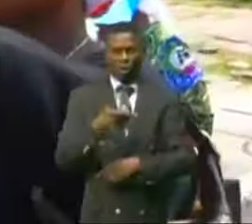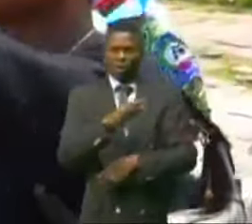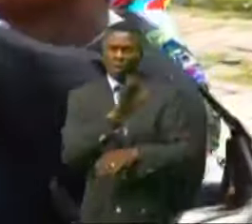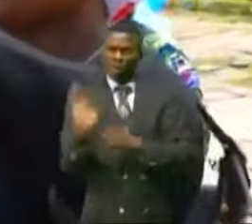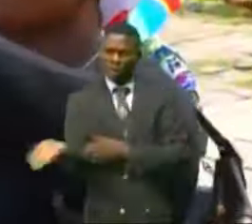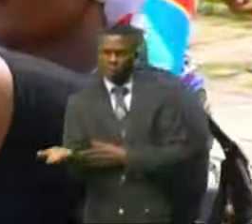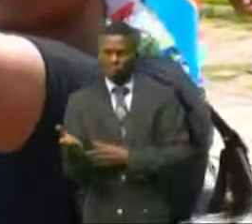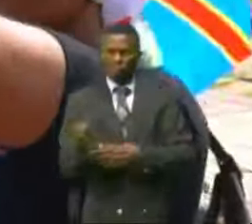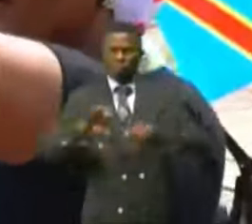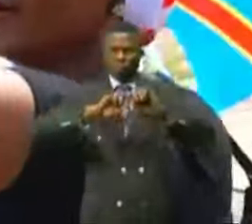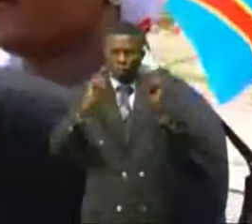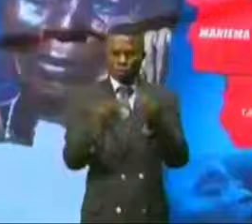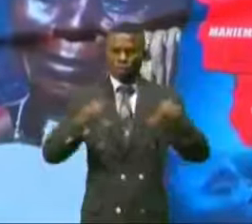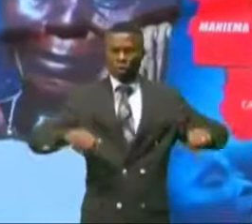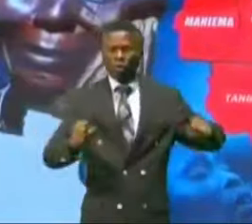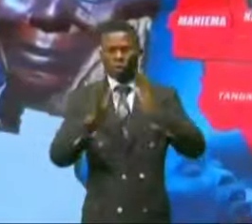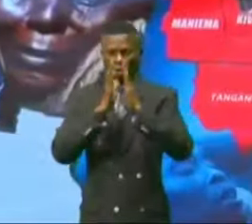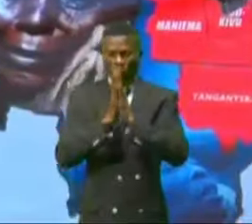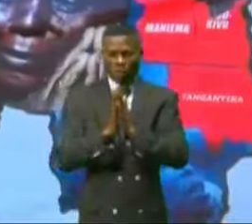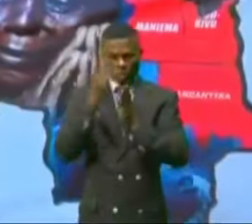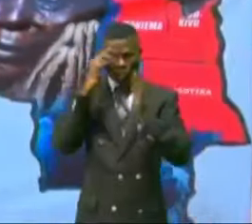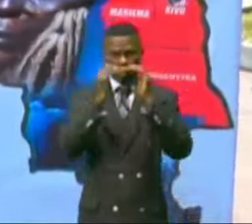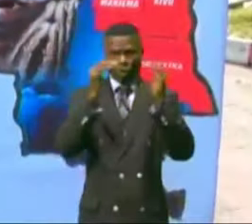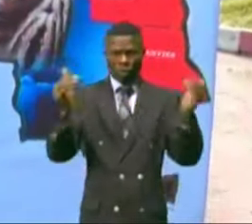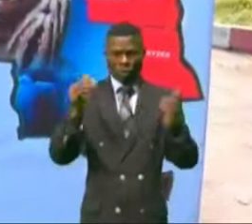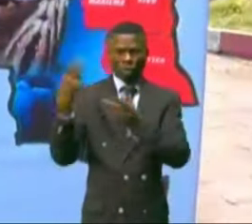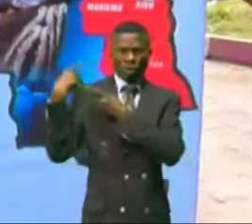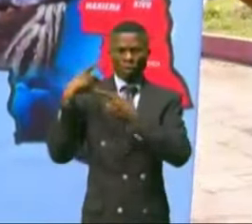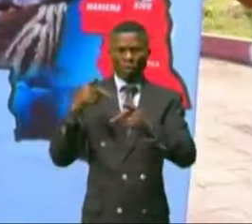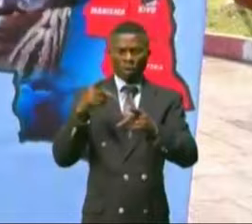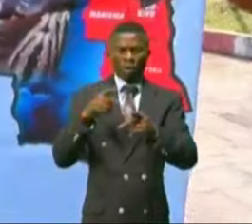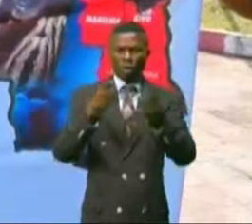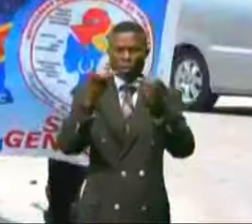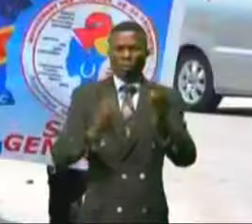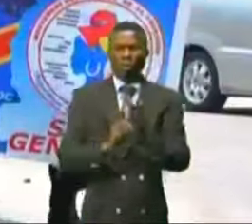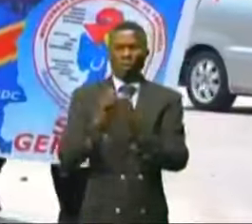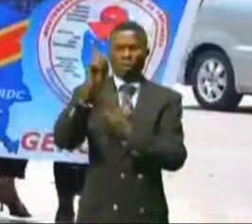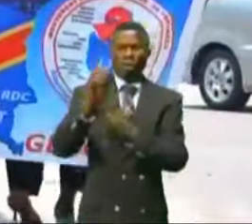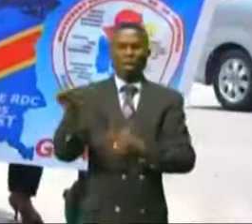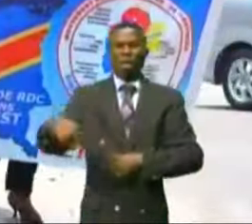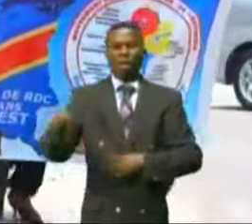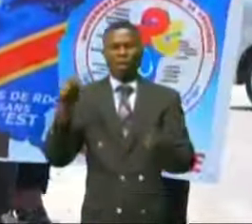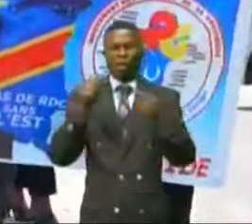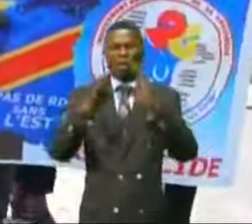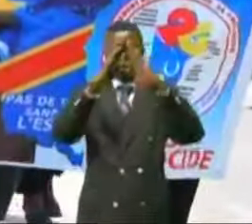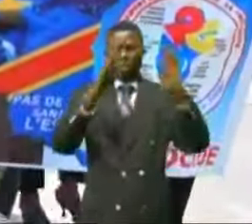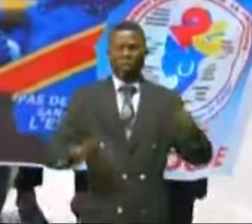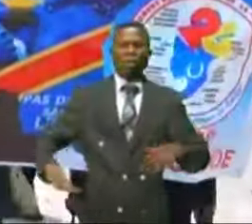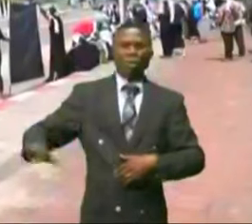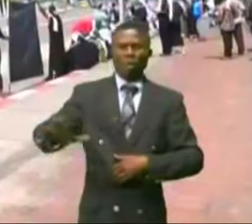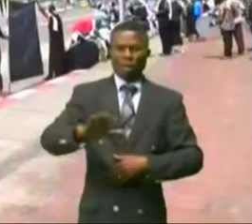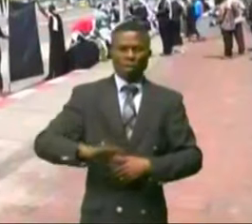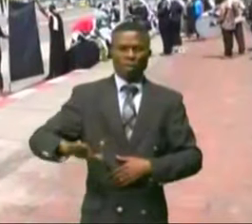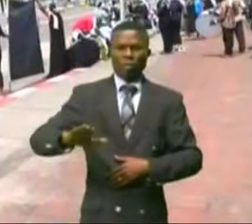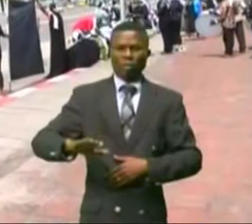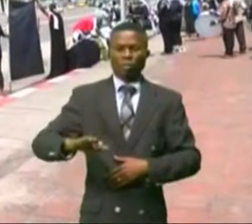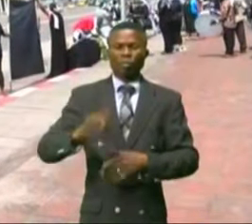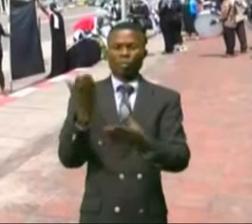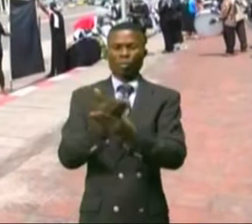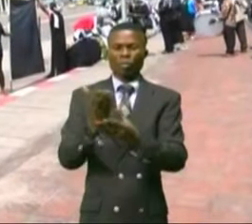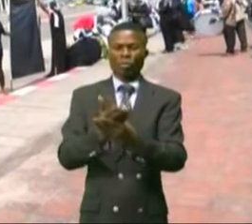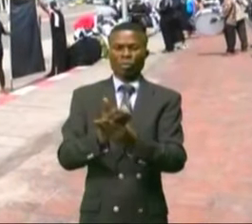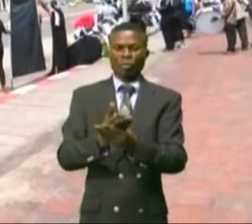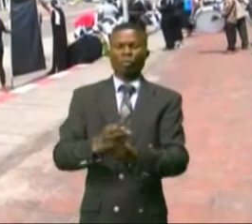matinée, une caravane et la prière pour la paix depuis la place des Évoliers à Gombe jusqu'au palais de la Nation, où un mémorandum